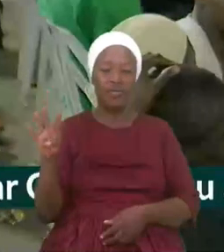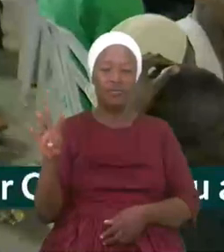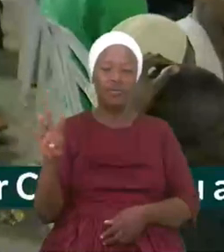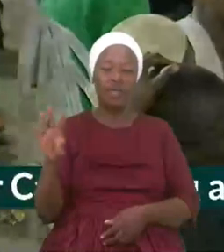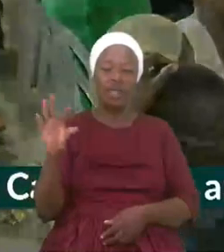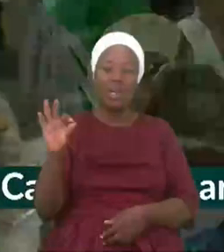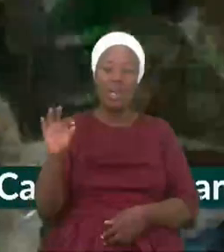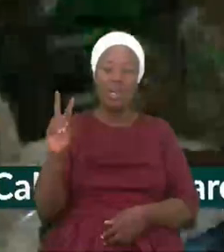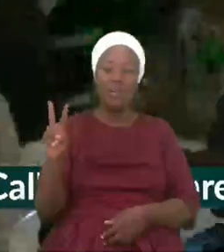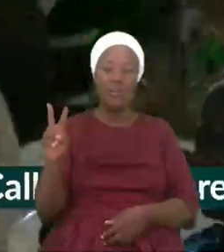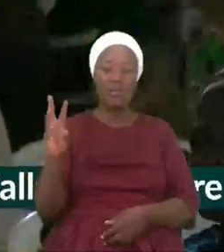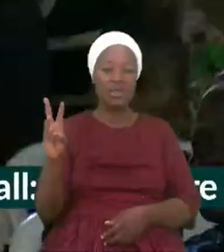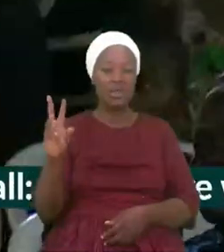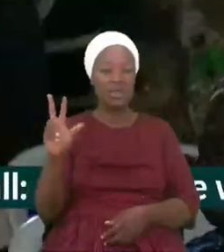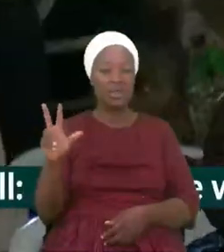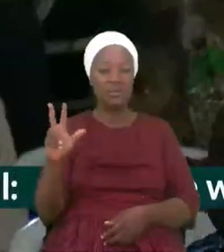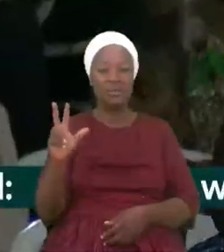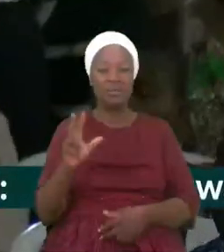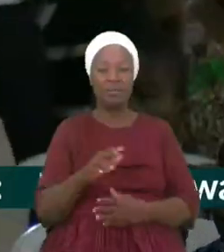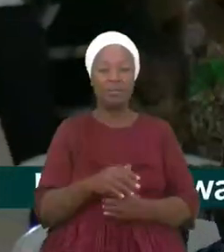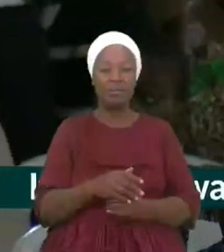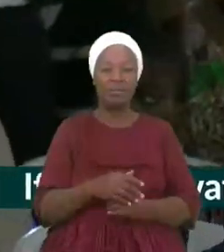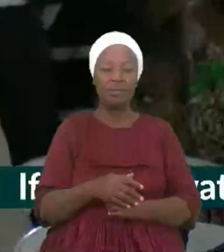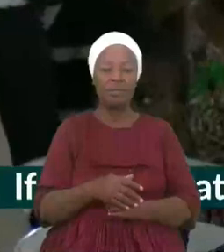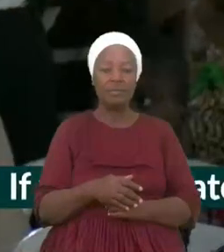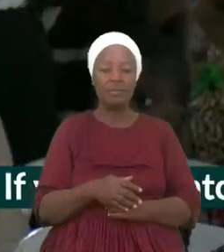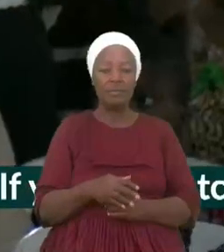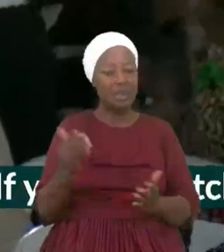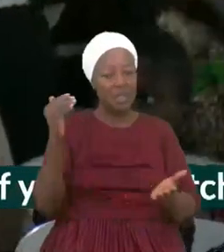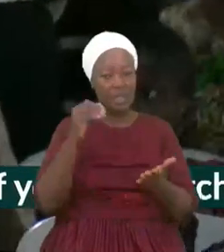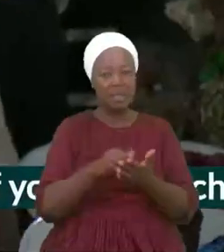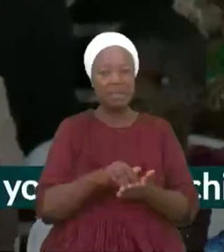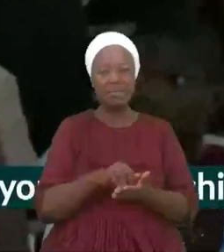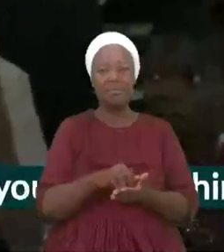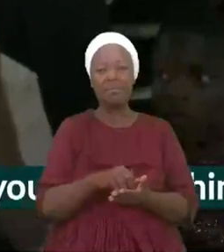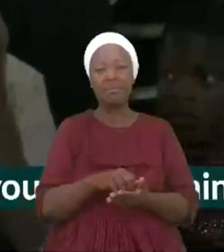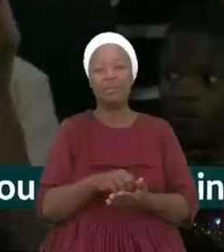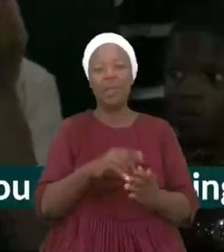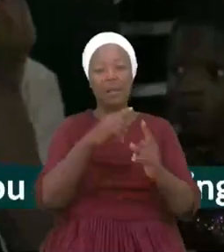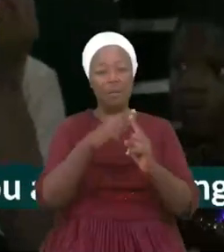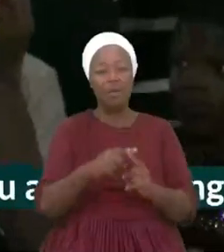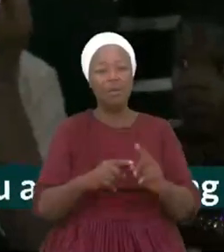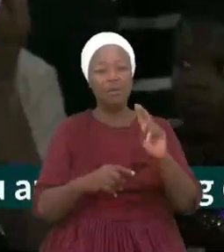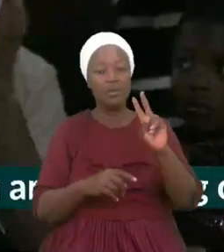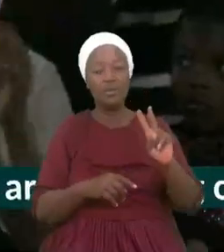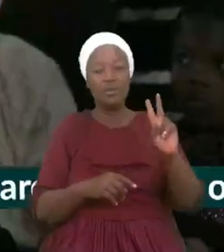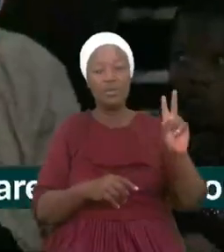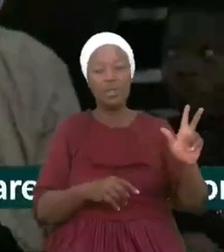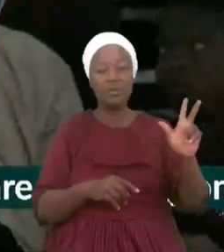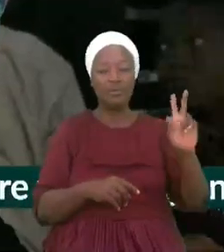91 54 44 92 63